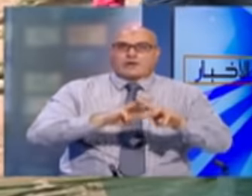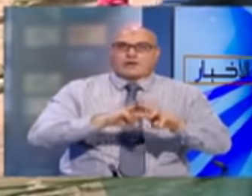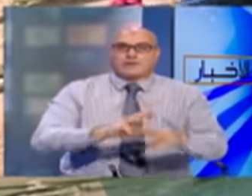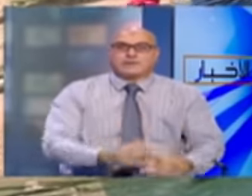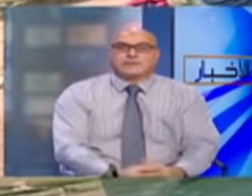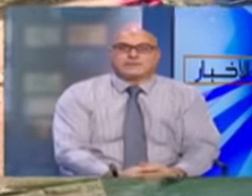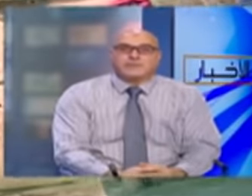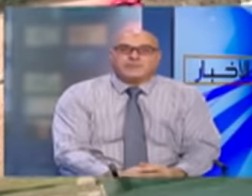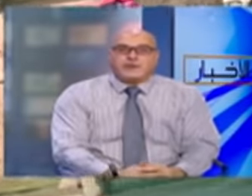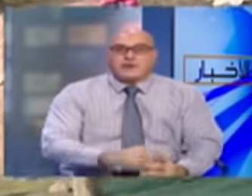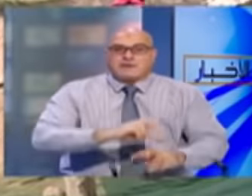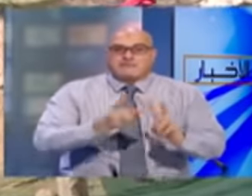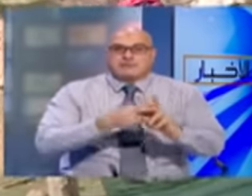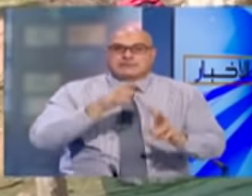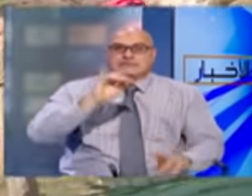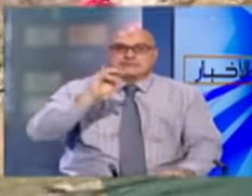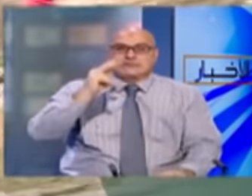إنها تيجدا.